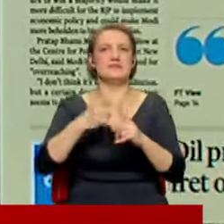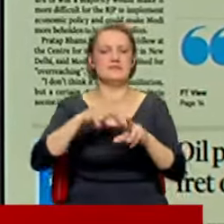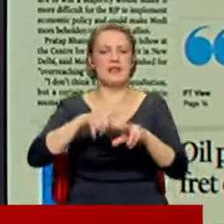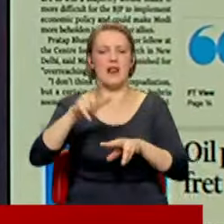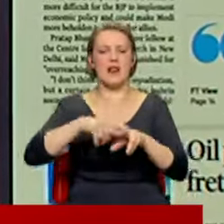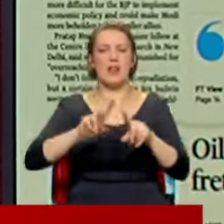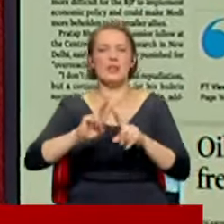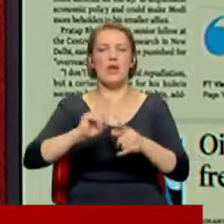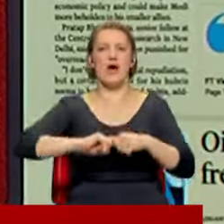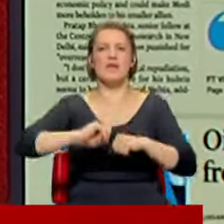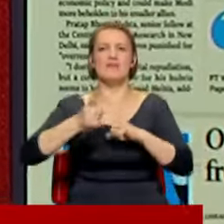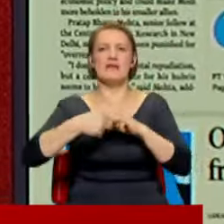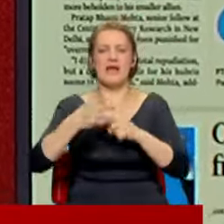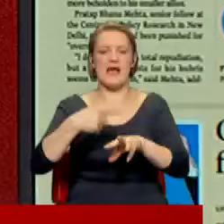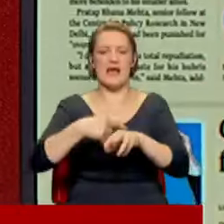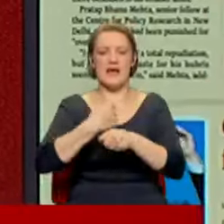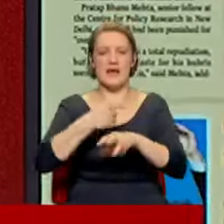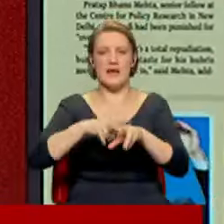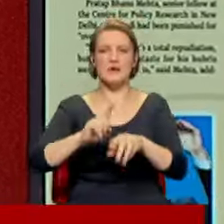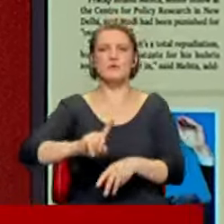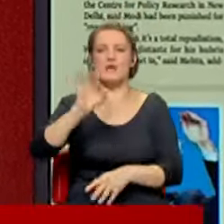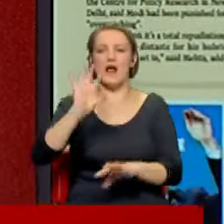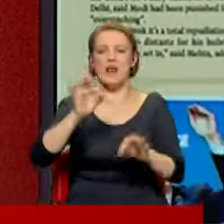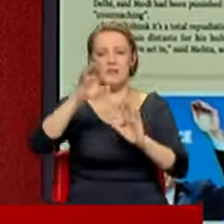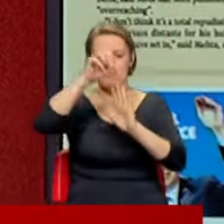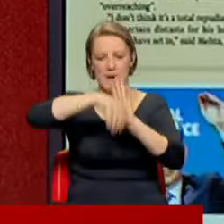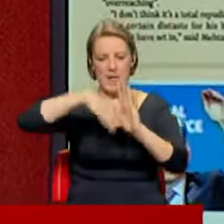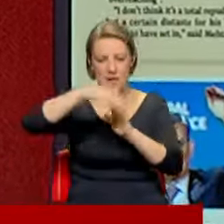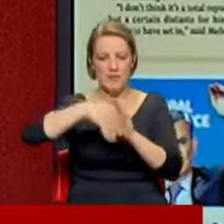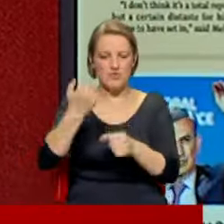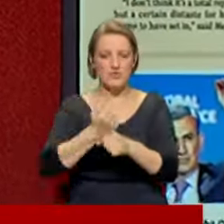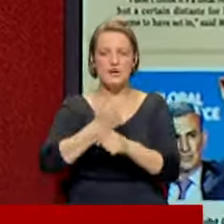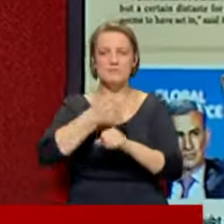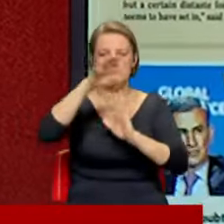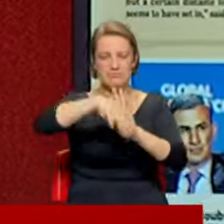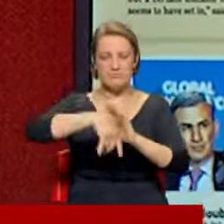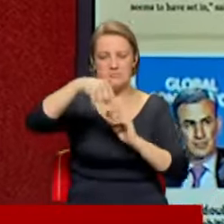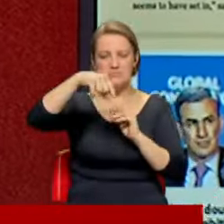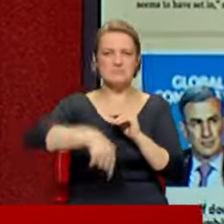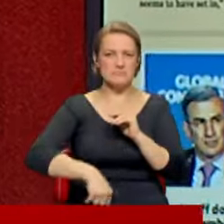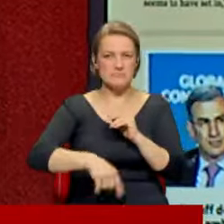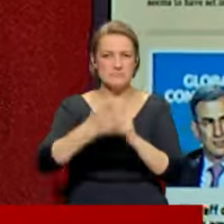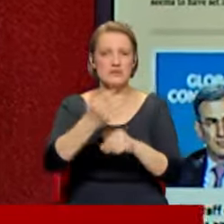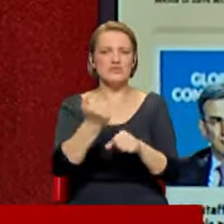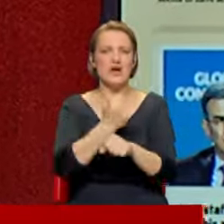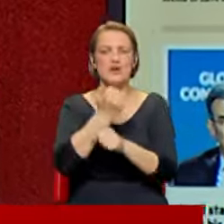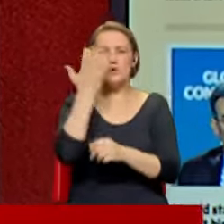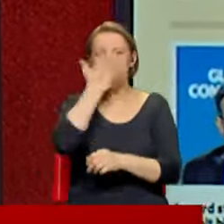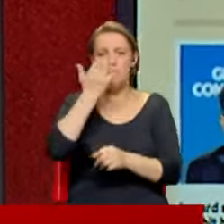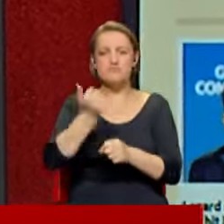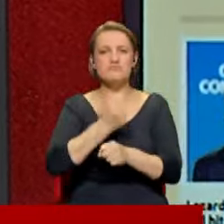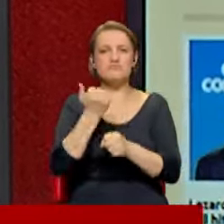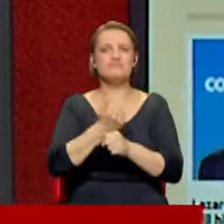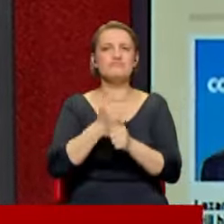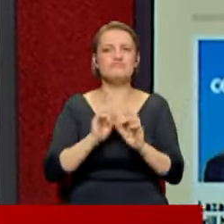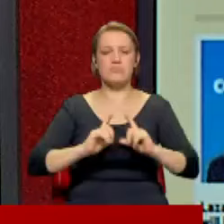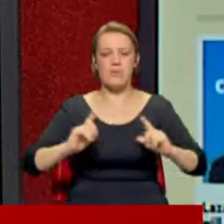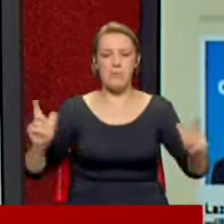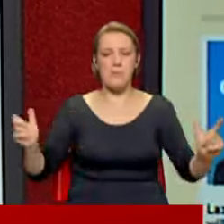haftası diyor Yeni Gün. Ege'nin kuzeyi altın madeni ve taş ocaklarıyla, güneyi ise JES'ler, taş ve kömür ocaklarıyla